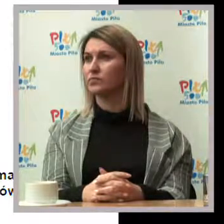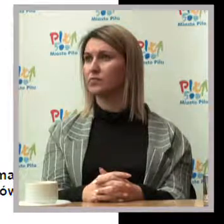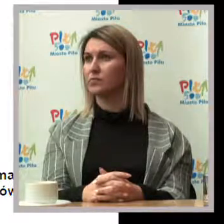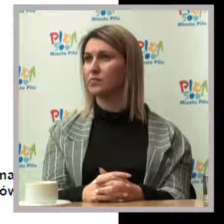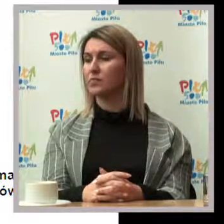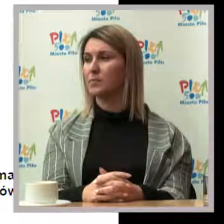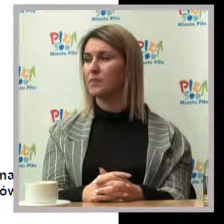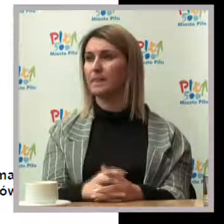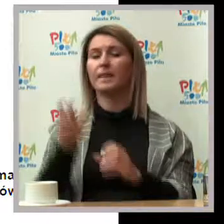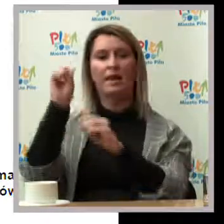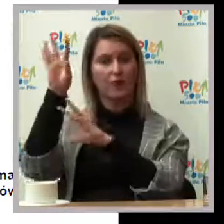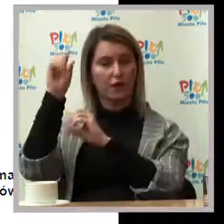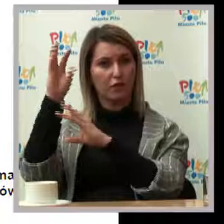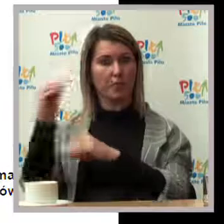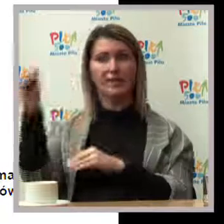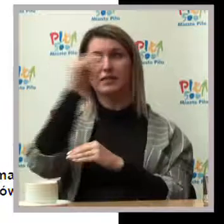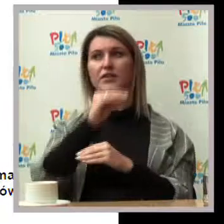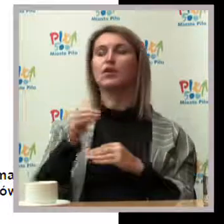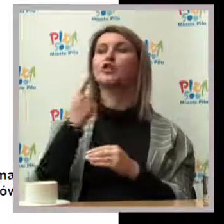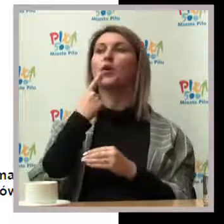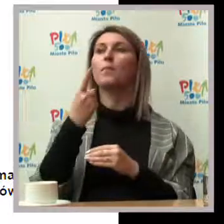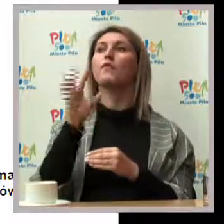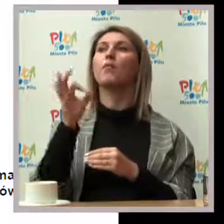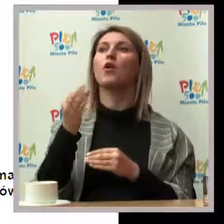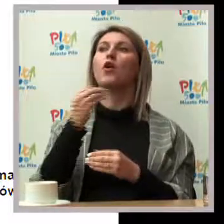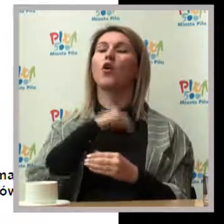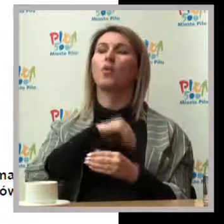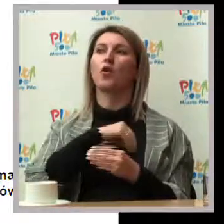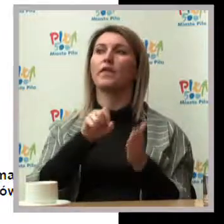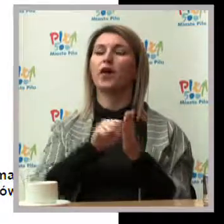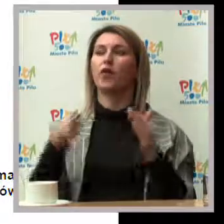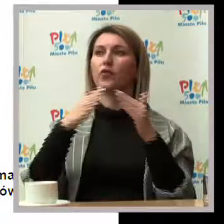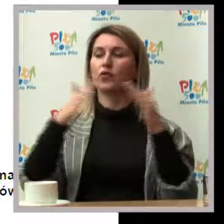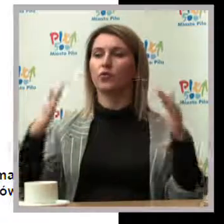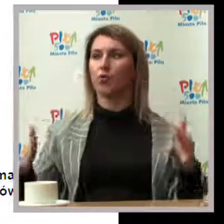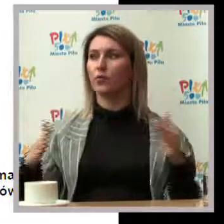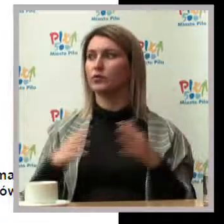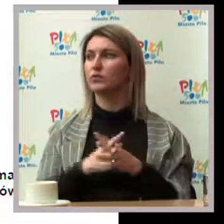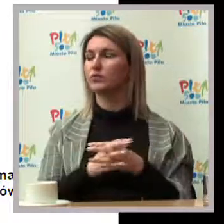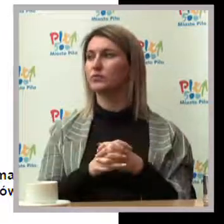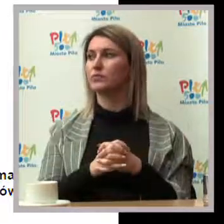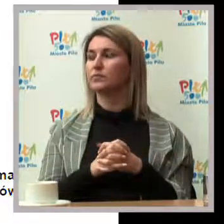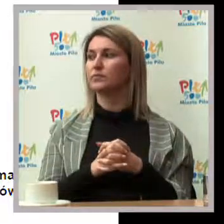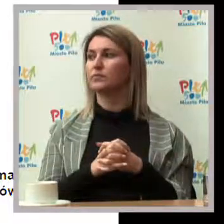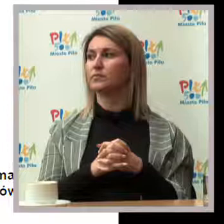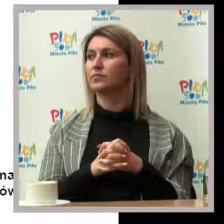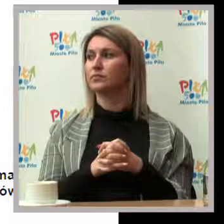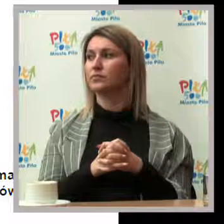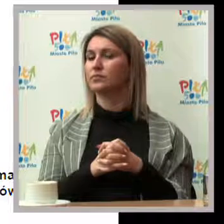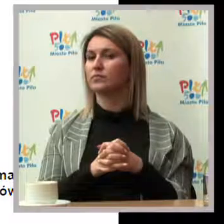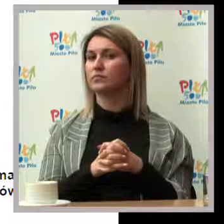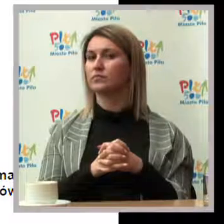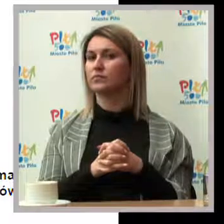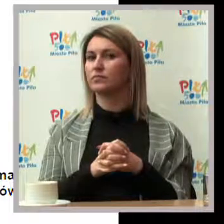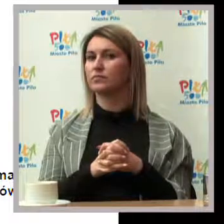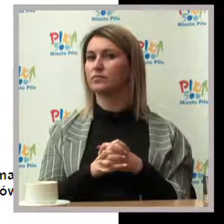Proszę Państwa, informacyjnie również planowane dochody w zakresie podatku od nieruchomości. Tutaj tylko mamy podatek od nieruchomości od osób fizycznych, osób prawnych.